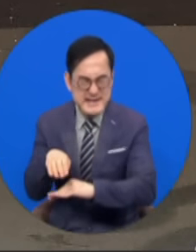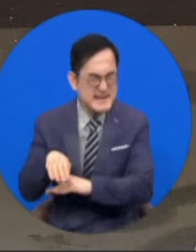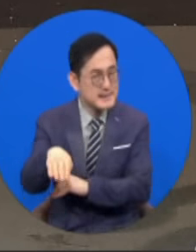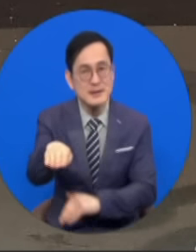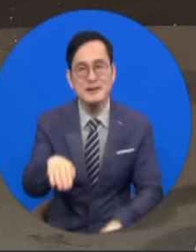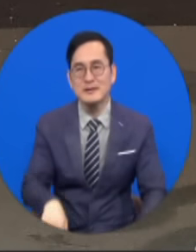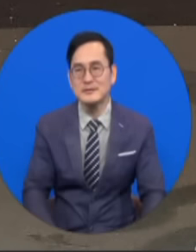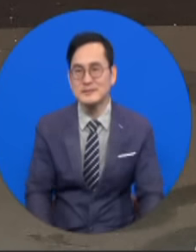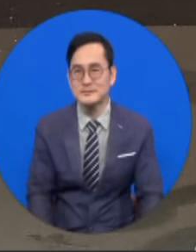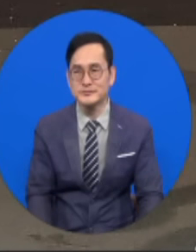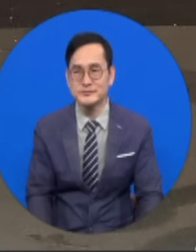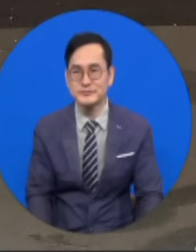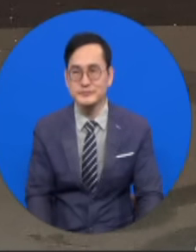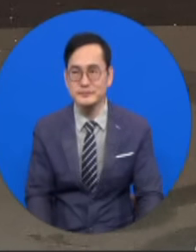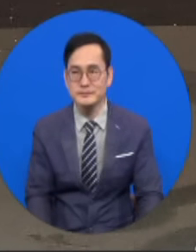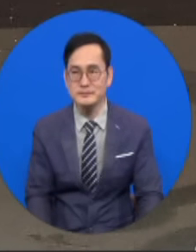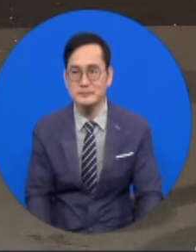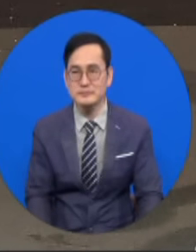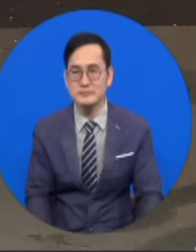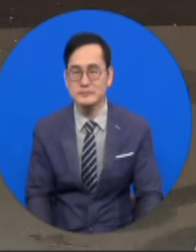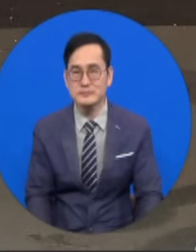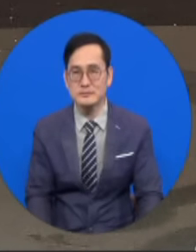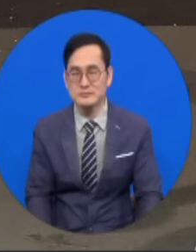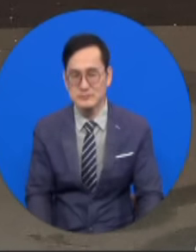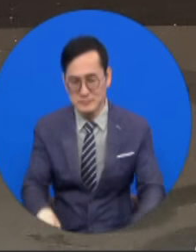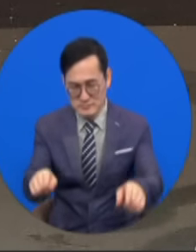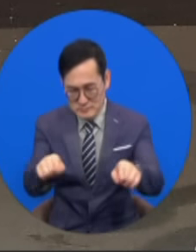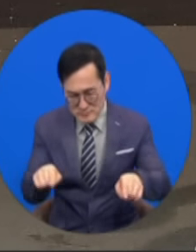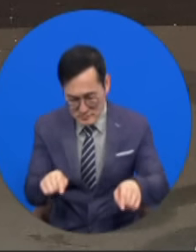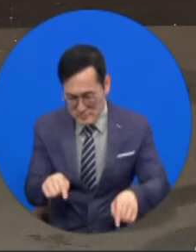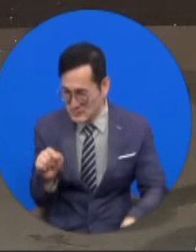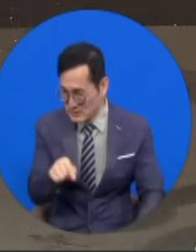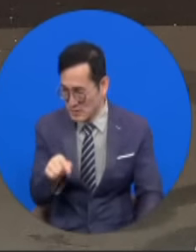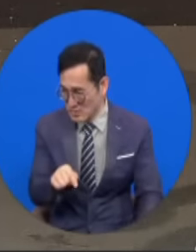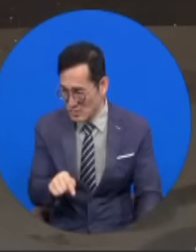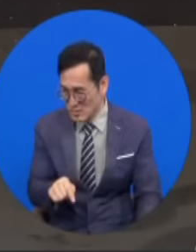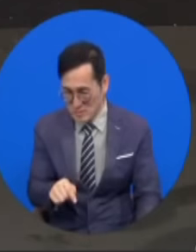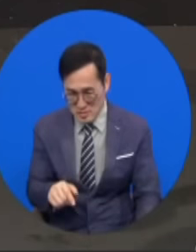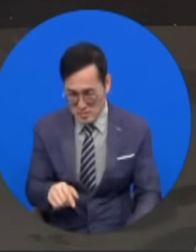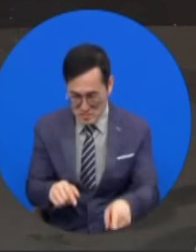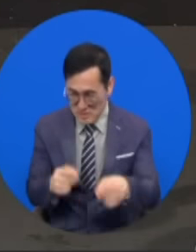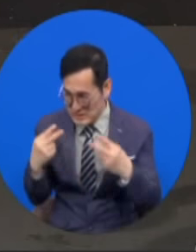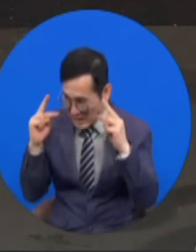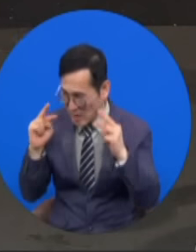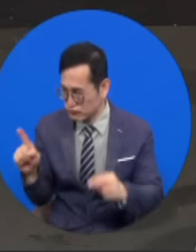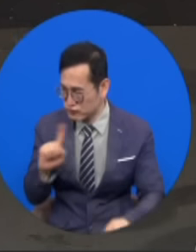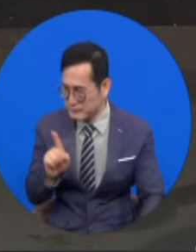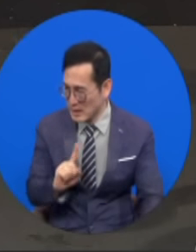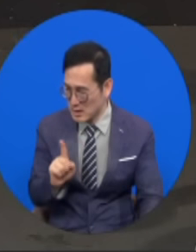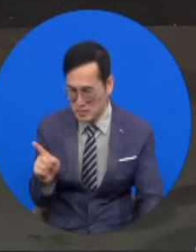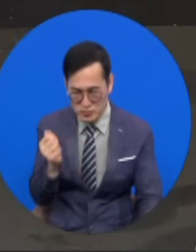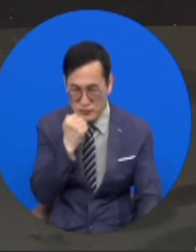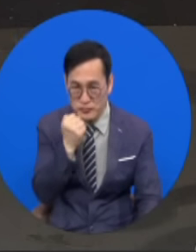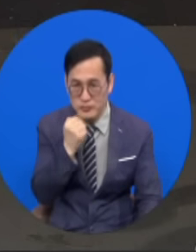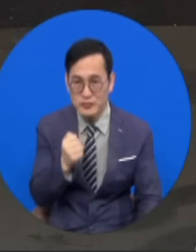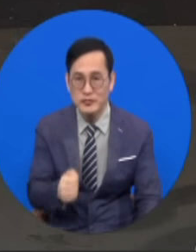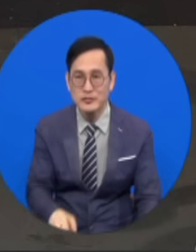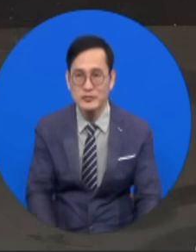했습니다 그러자 어떻게 스키드 마크를 헷갈릴 수 있느냐라며 누리꾼들의 비판이 제기됩니다 스키드 마크는 핵심